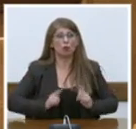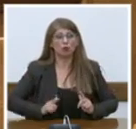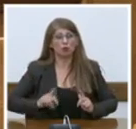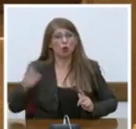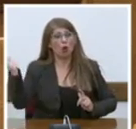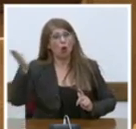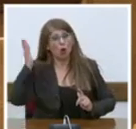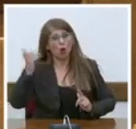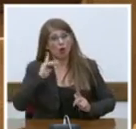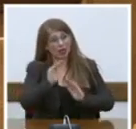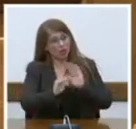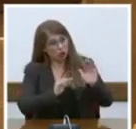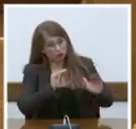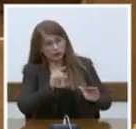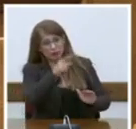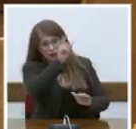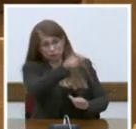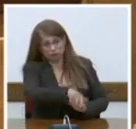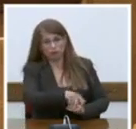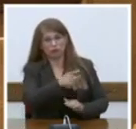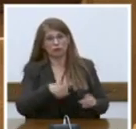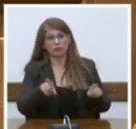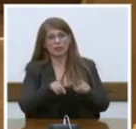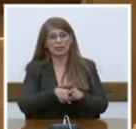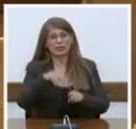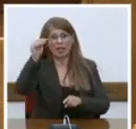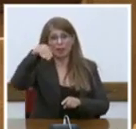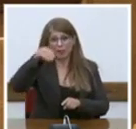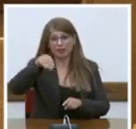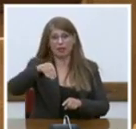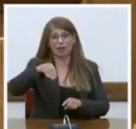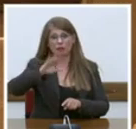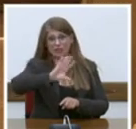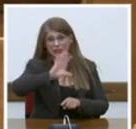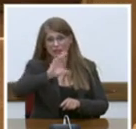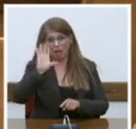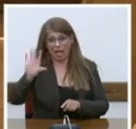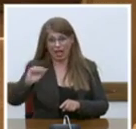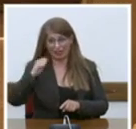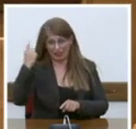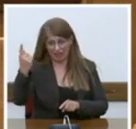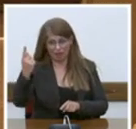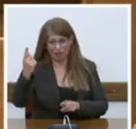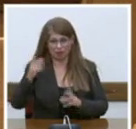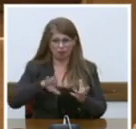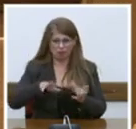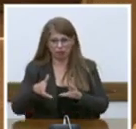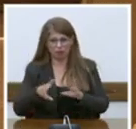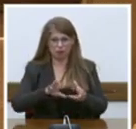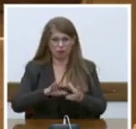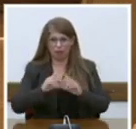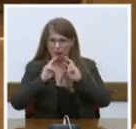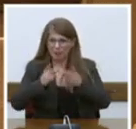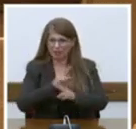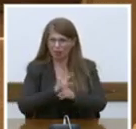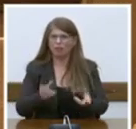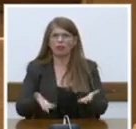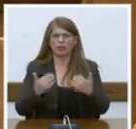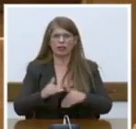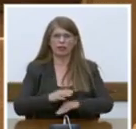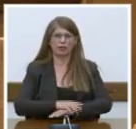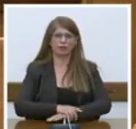σας ρώτησαν για την συνεκμετάλλευση στην τηλεόραση του Αντένα, μασούσατε τα λόγια σας.